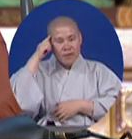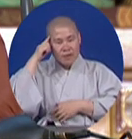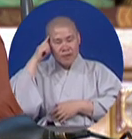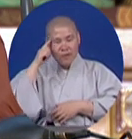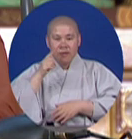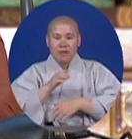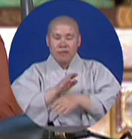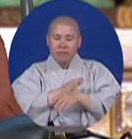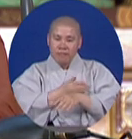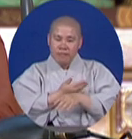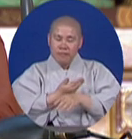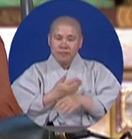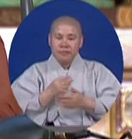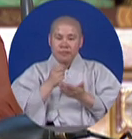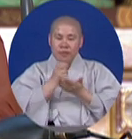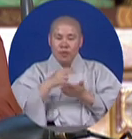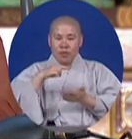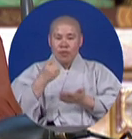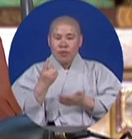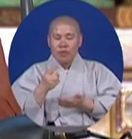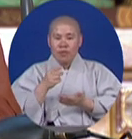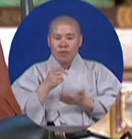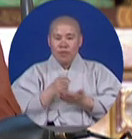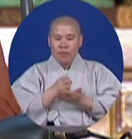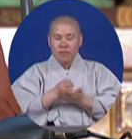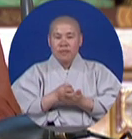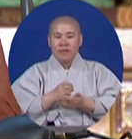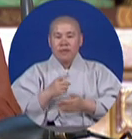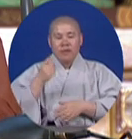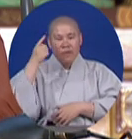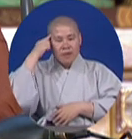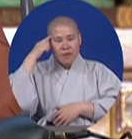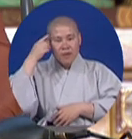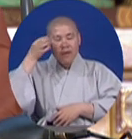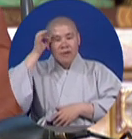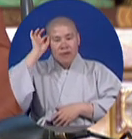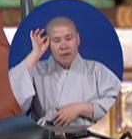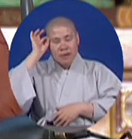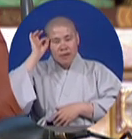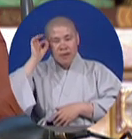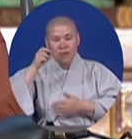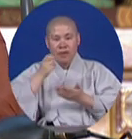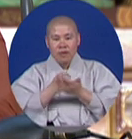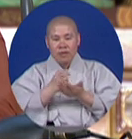설 죽으면요. 나 죽겠네, 나 죽겠네, 이건 안 죽은 거예요.